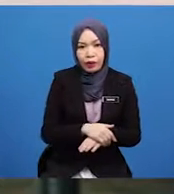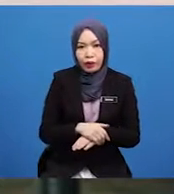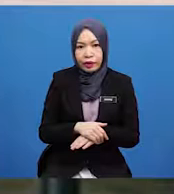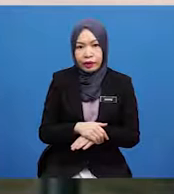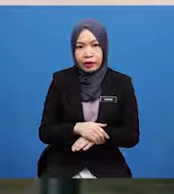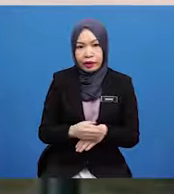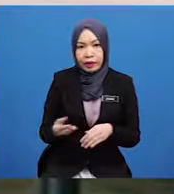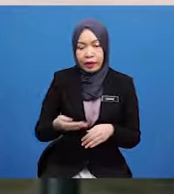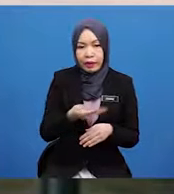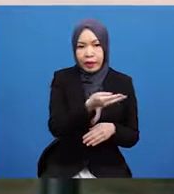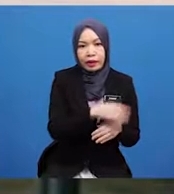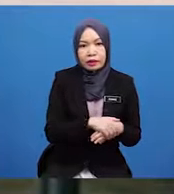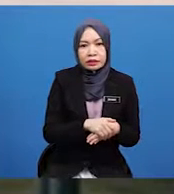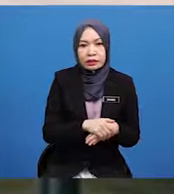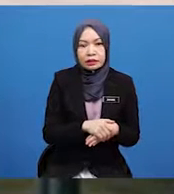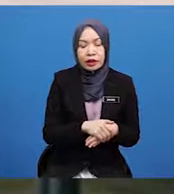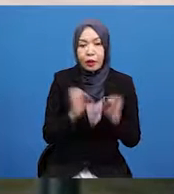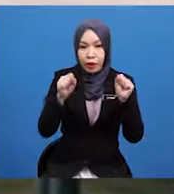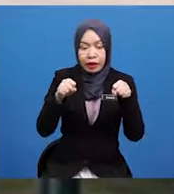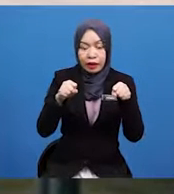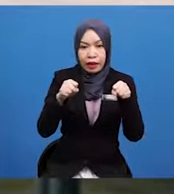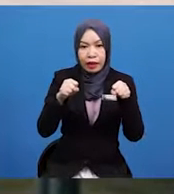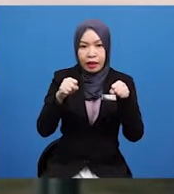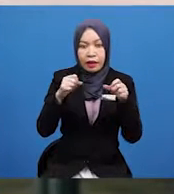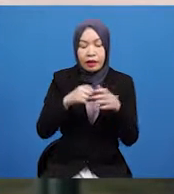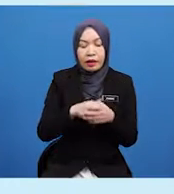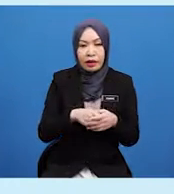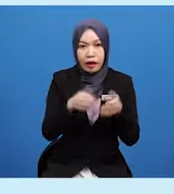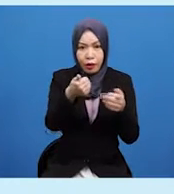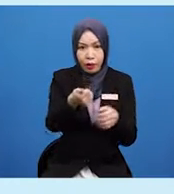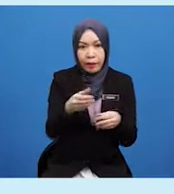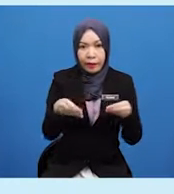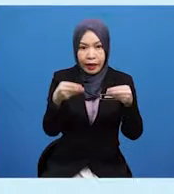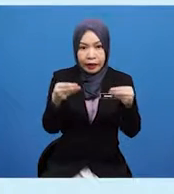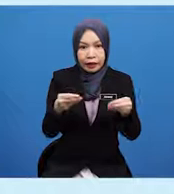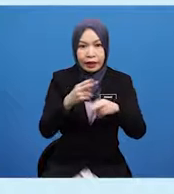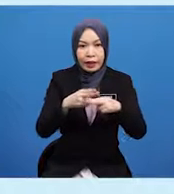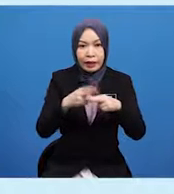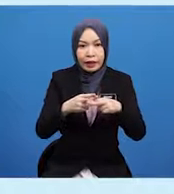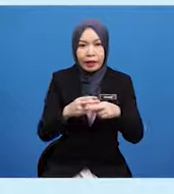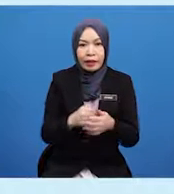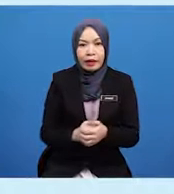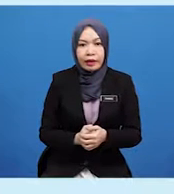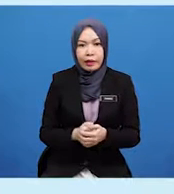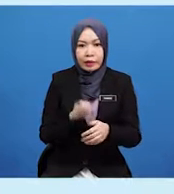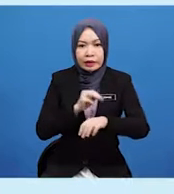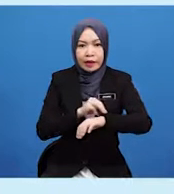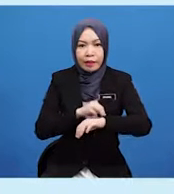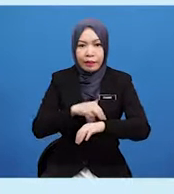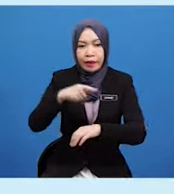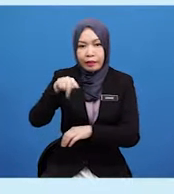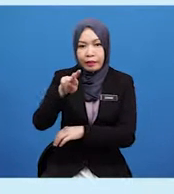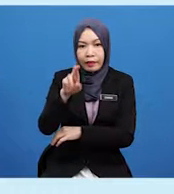Berikan empat nama zaman prasejarah yang baru dipelajari nama-namanya ialah yang pertama